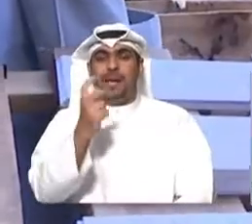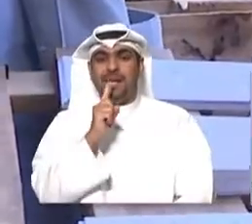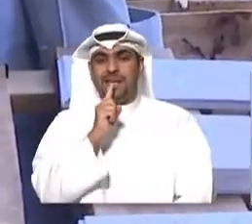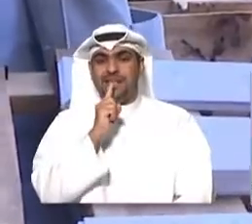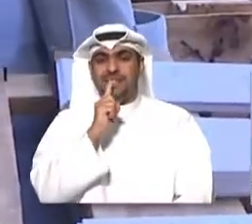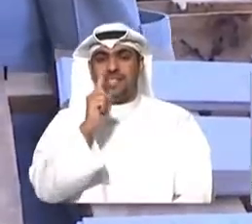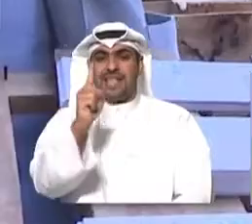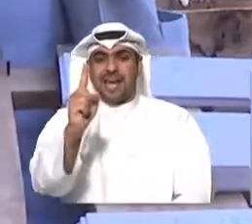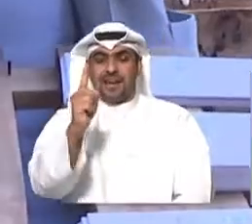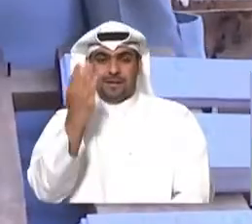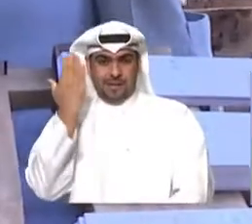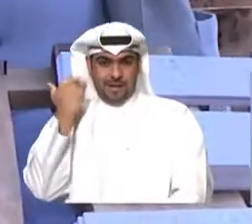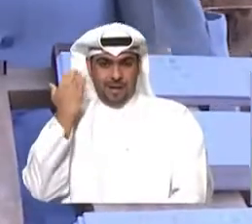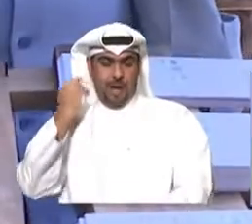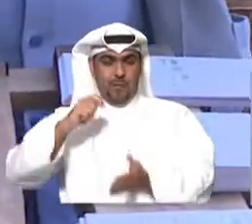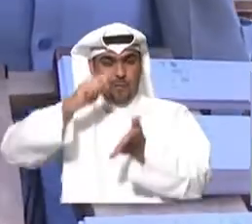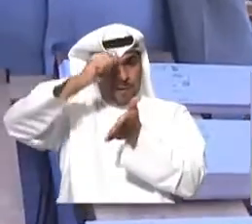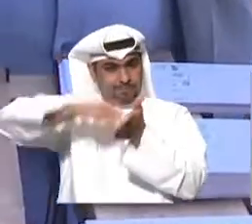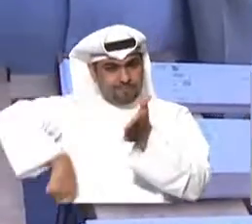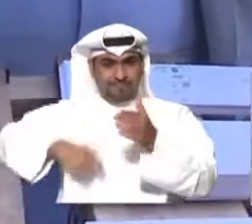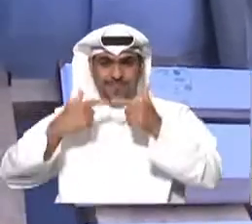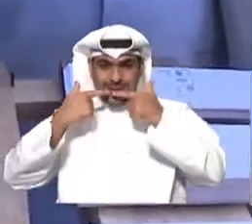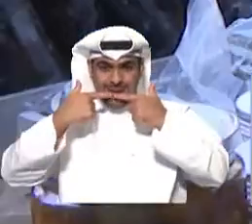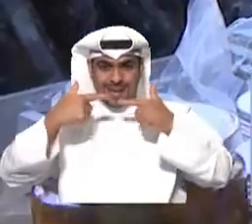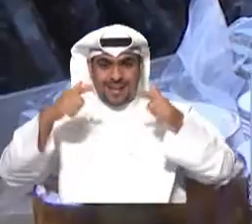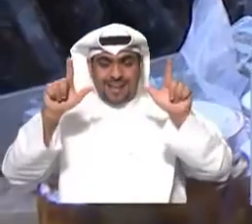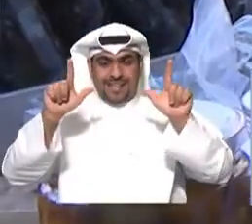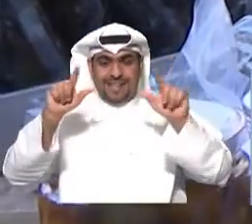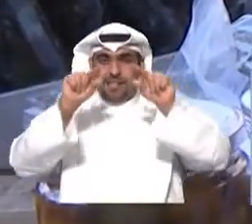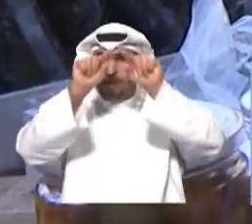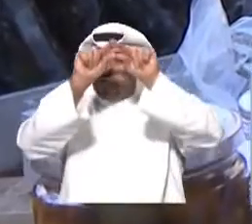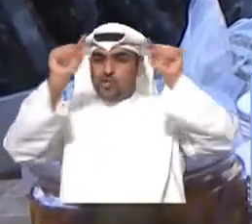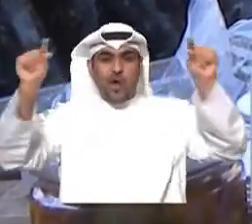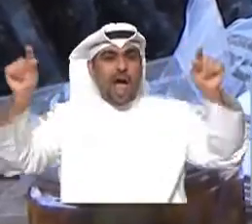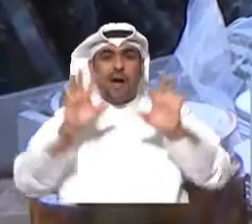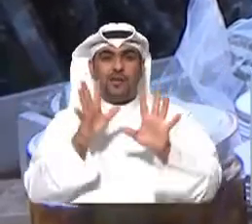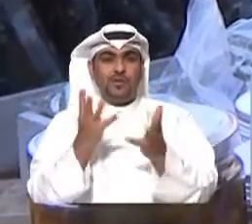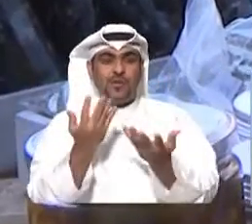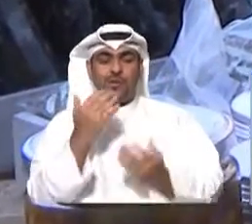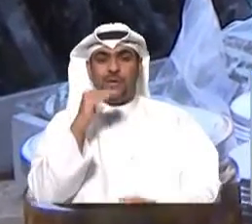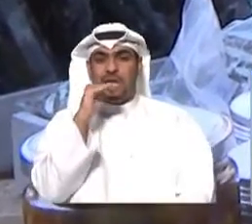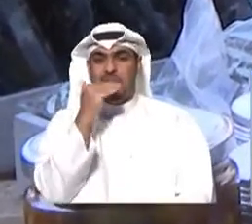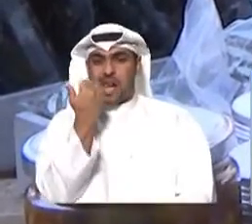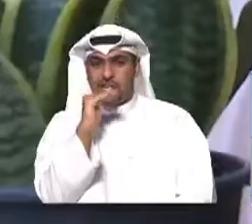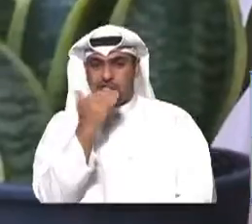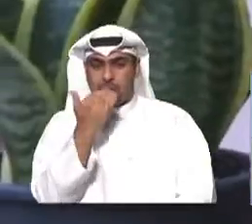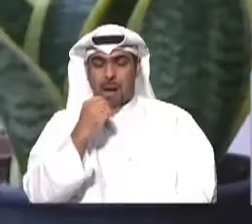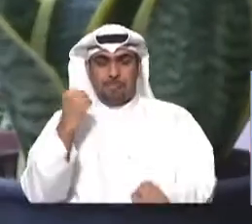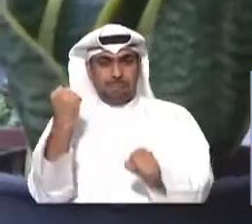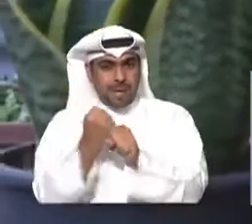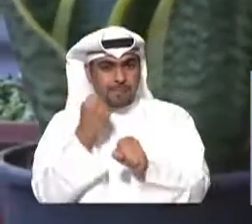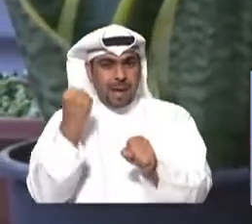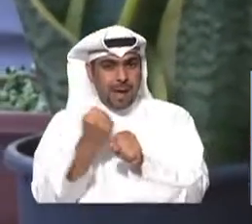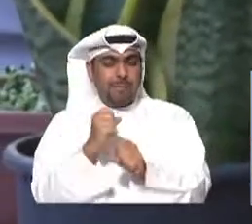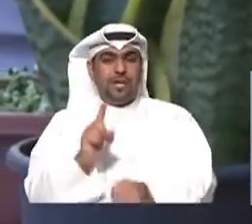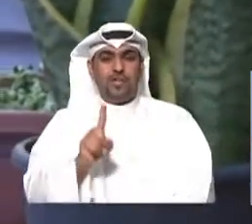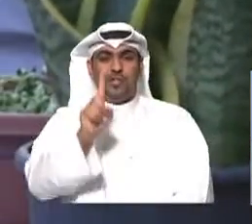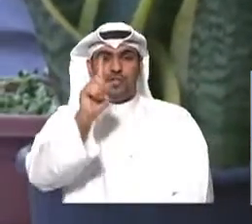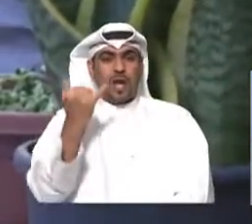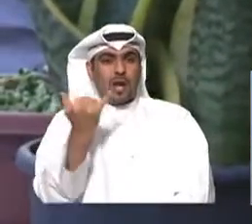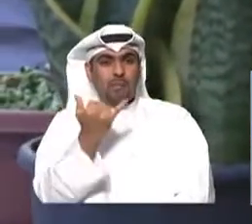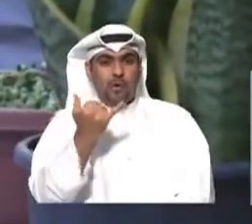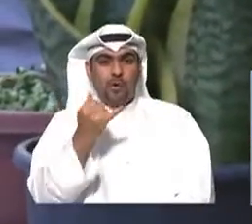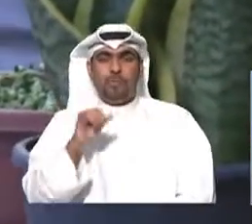ميثاق المنظمة تحت شعار الشباب من أجل المناخ إلهام عمل تطوير، وذلك